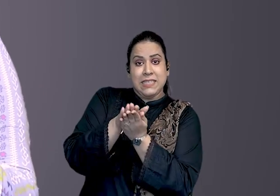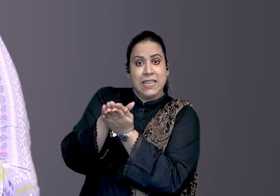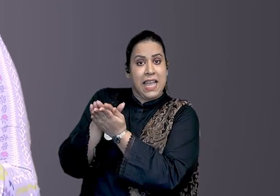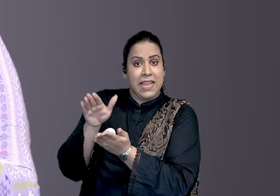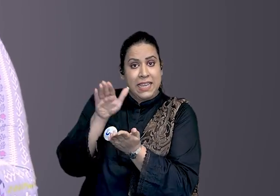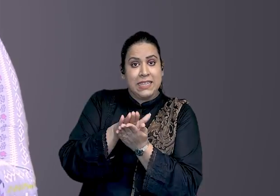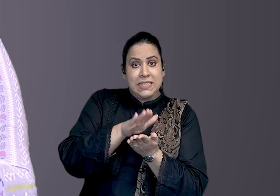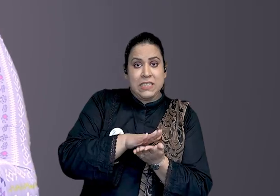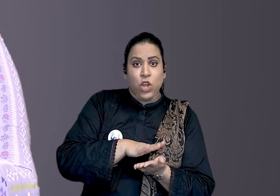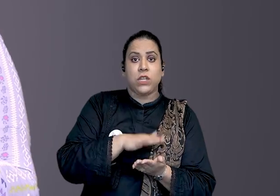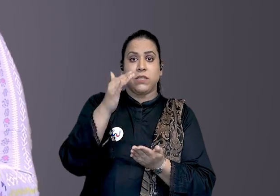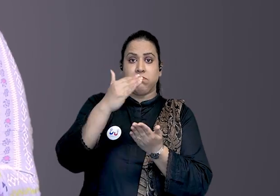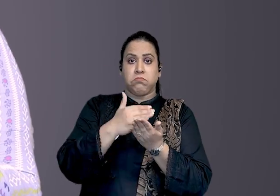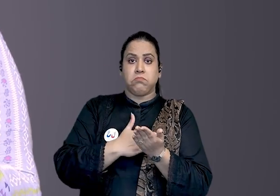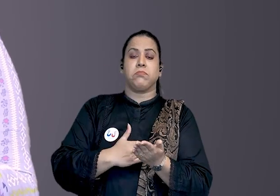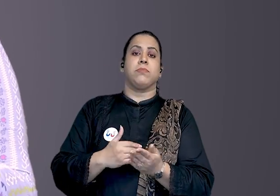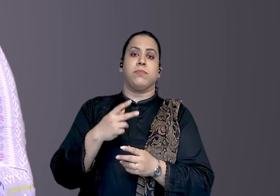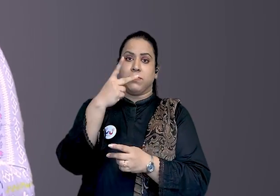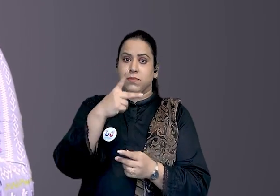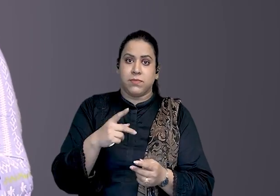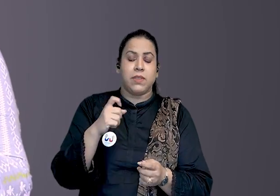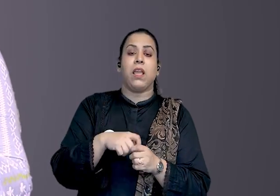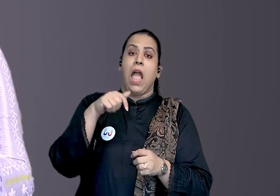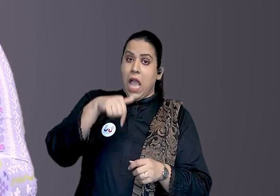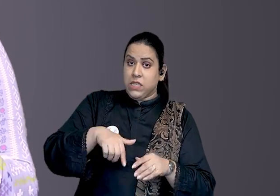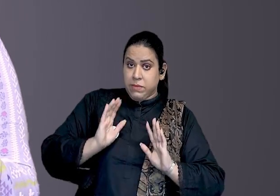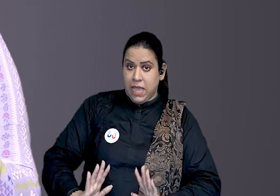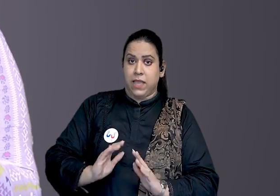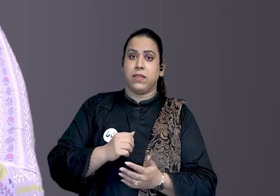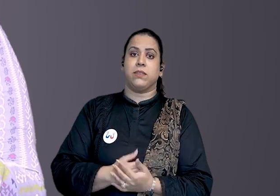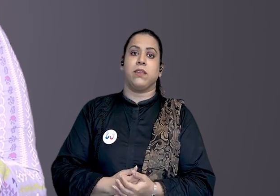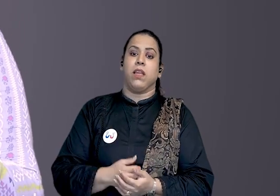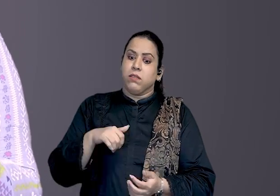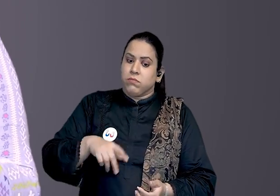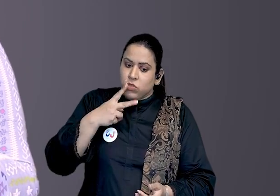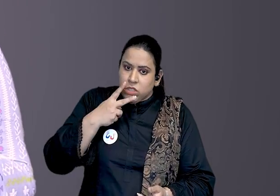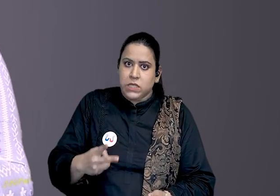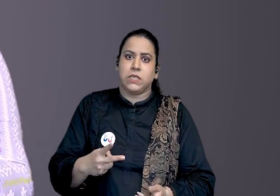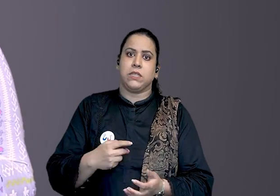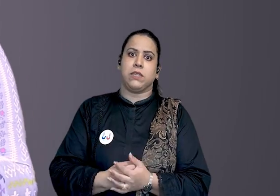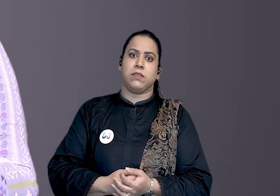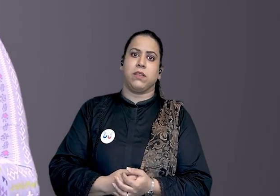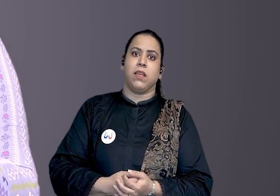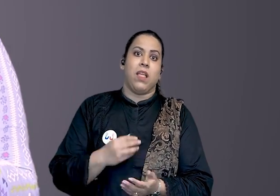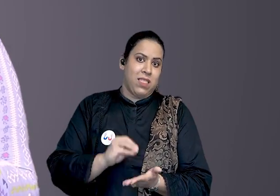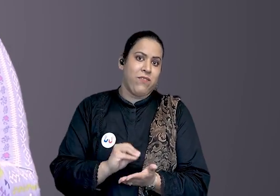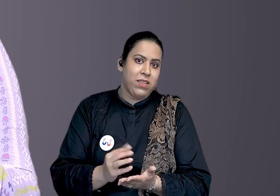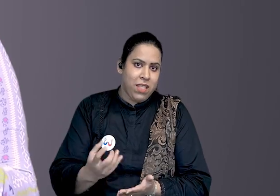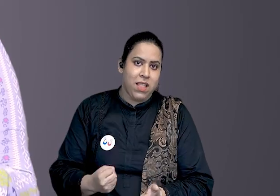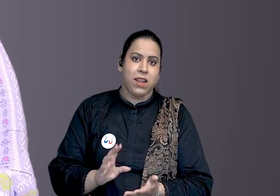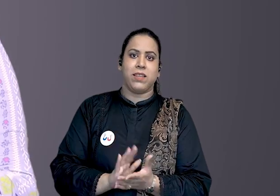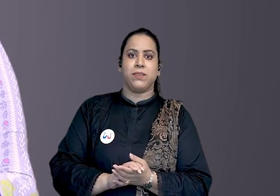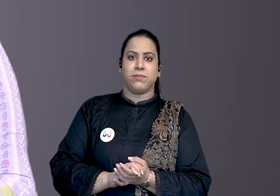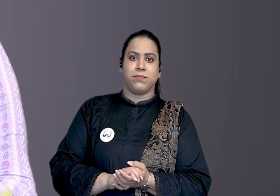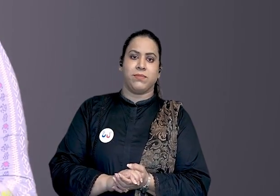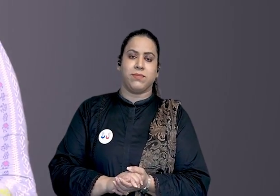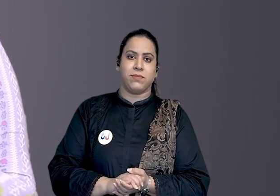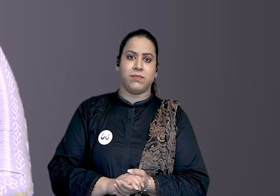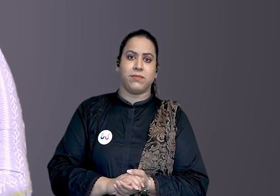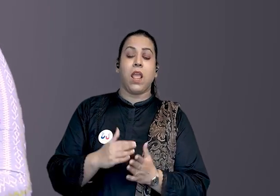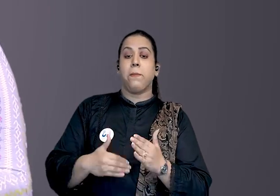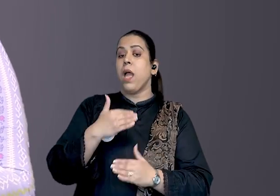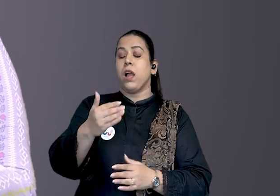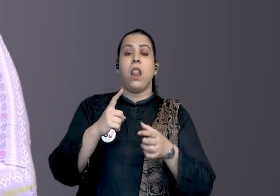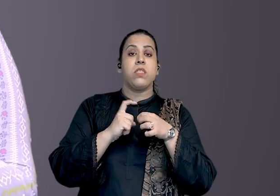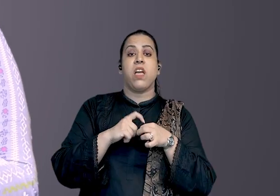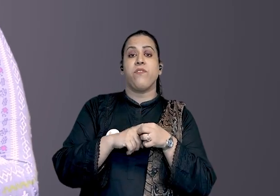سے استفادہ حاصل کرتے ہیں. اب اگلا سوال جو آتا ہے ذہن میں وہ یہی کہ پنجاب آرکائیوز جو ہے اس کے اندر کیا